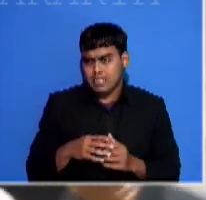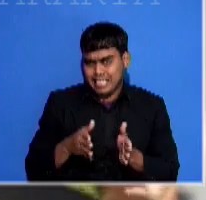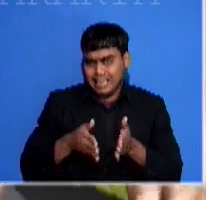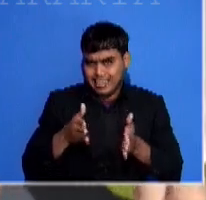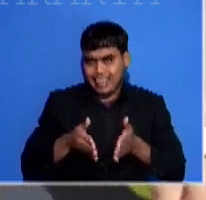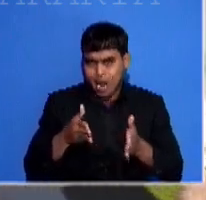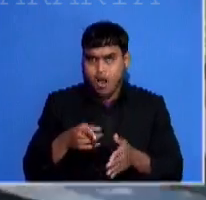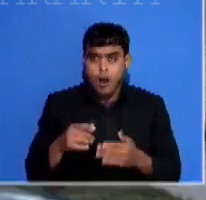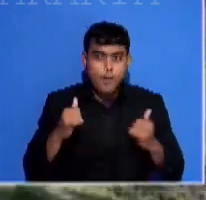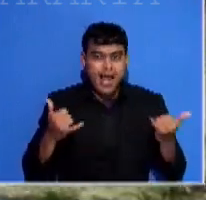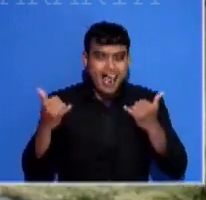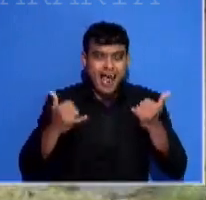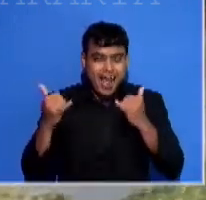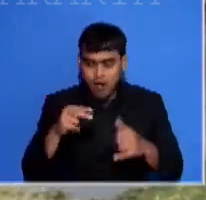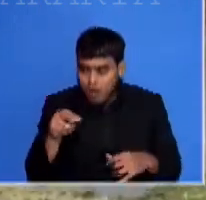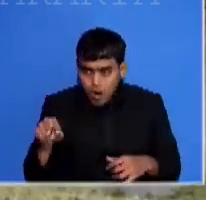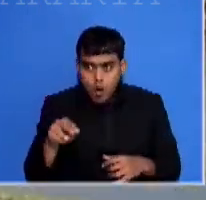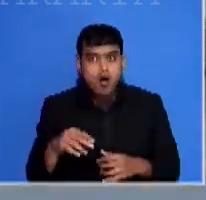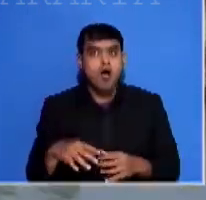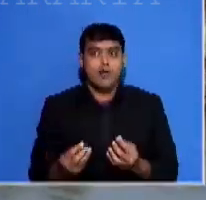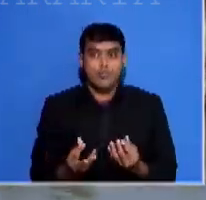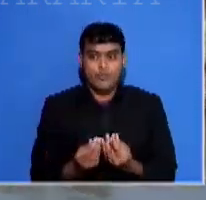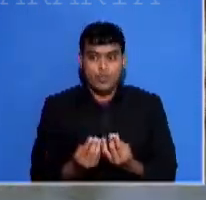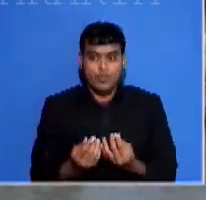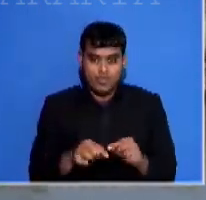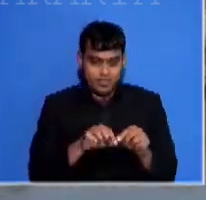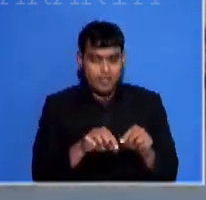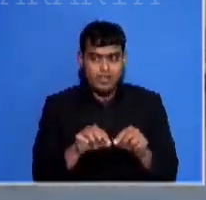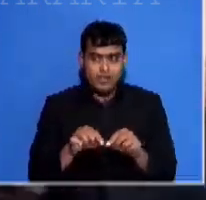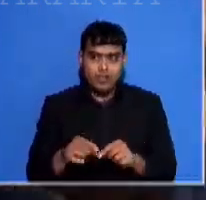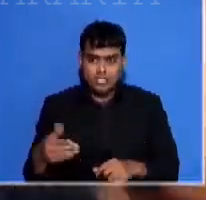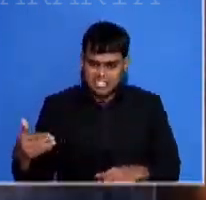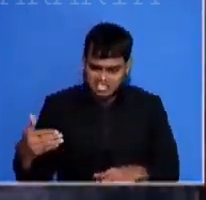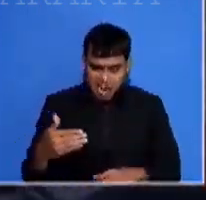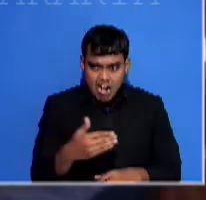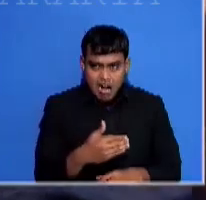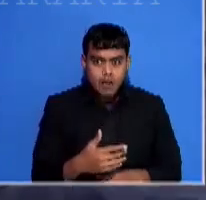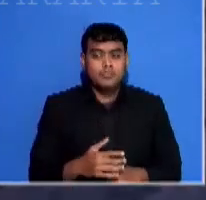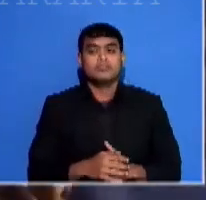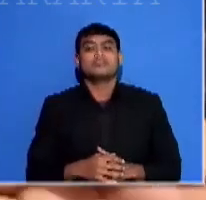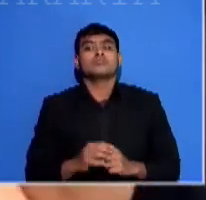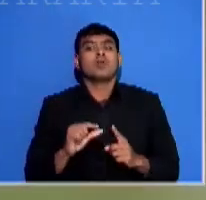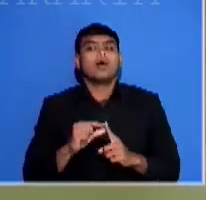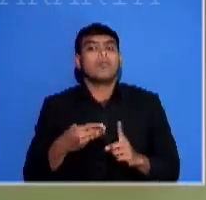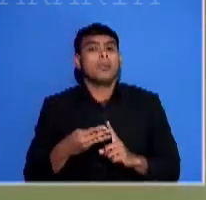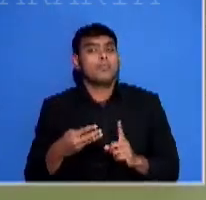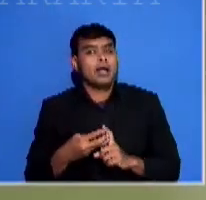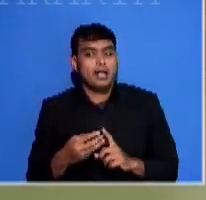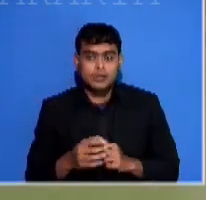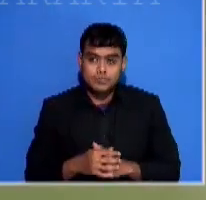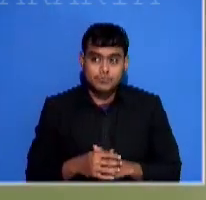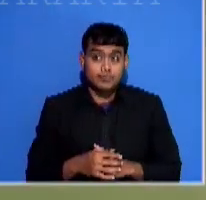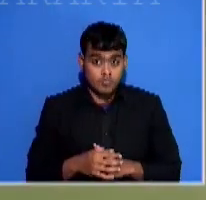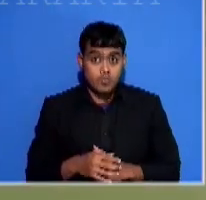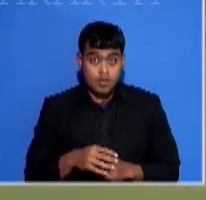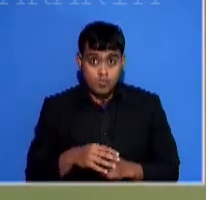pertanian Mina Padi yang pernah mendapatkan penghargaan dari PBB. Dusun ini juga berhasil dalam mengolah sampah secara mandiri yang